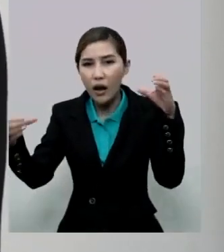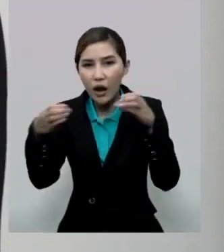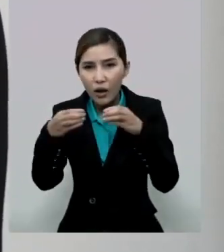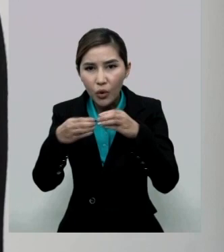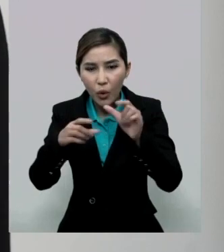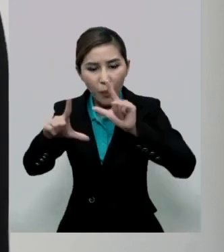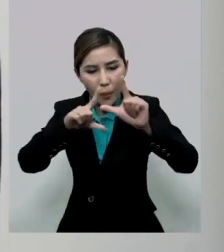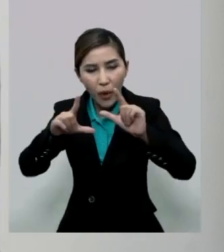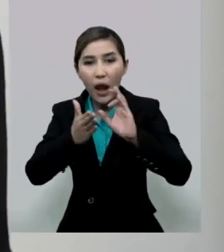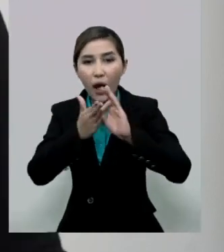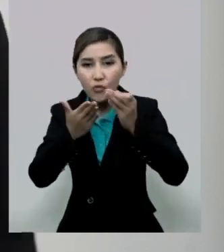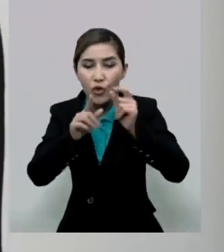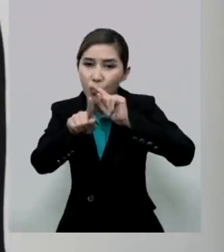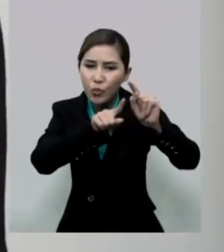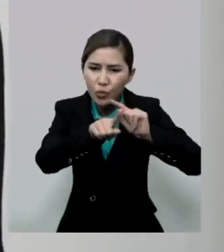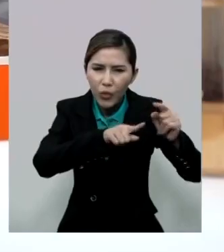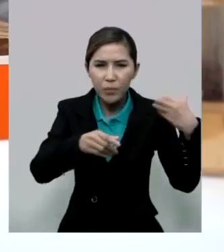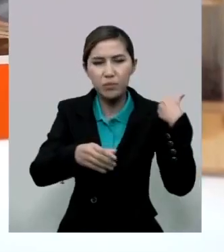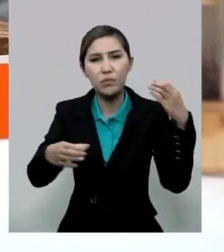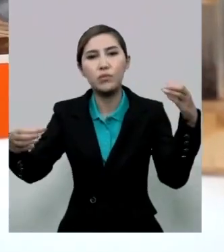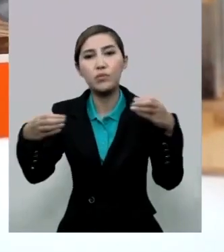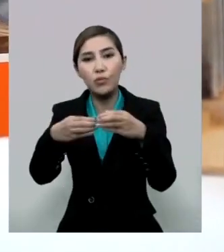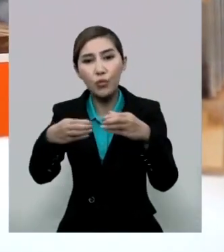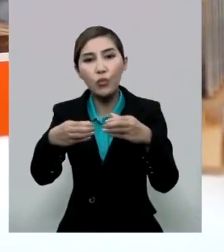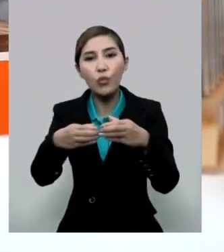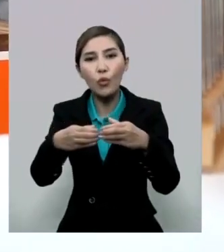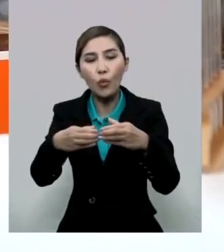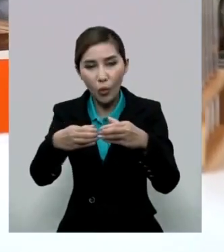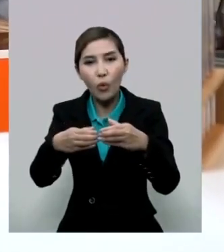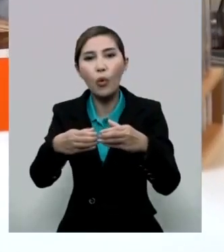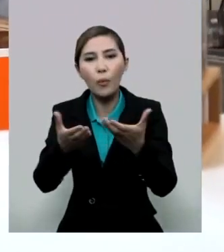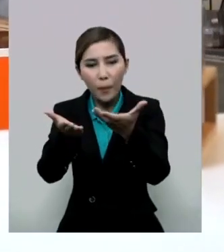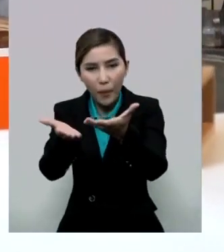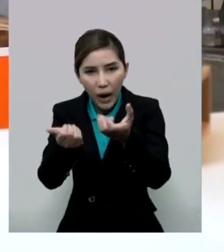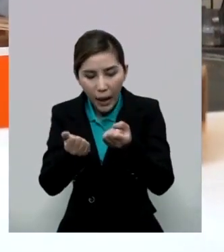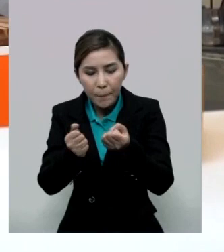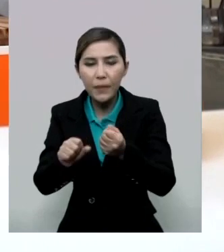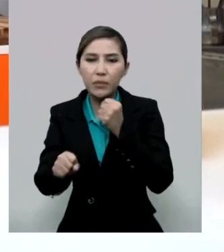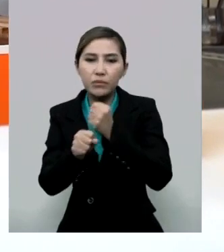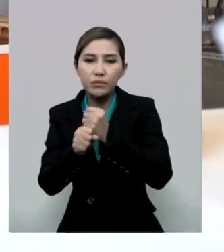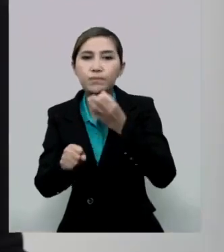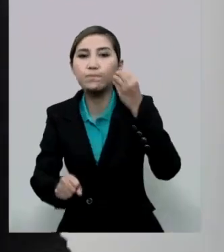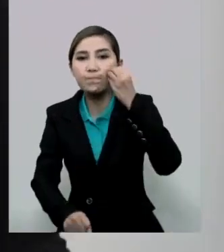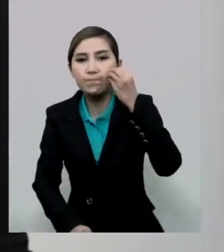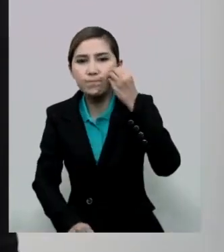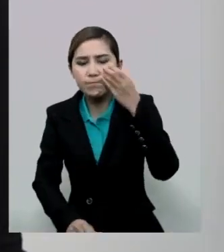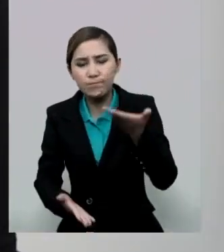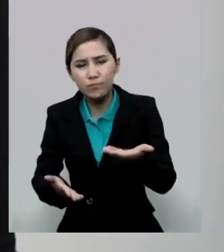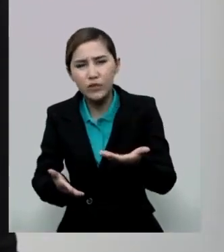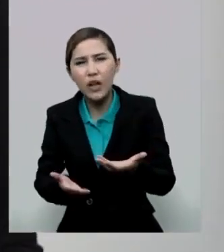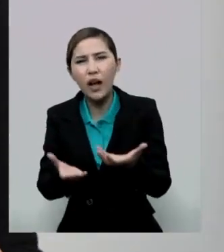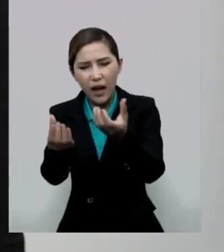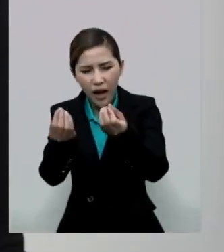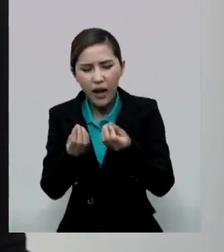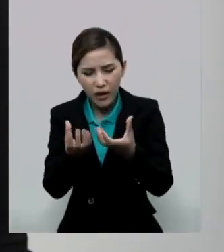ในกลุ่มของพวก LINE Facebook หรือว่าโซเชียลต่างๆก็จะมีกลุ่มพวกเพจรับงานมาทำที่บ้านคือเรารับมา